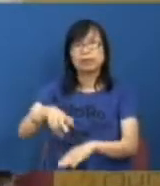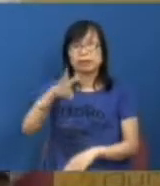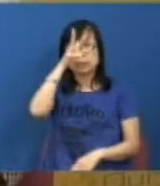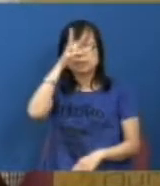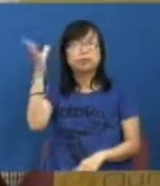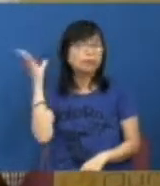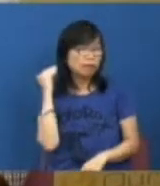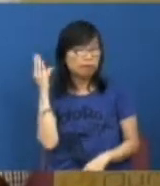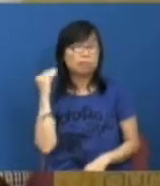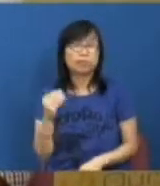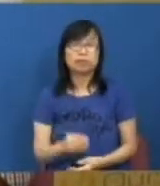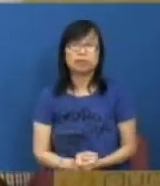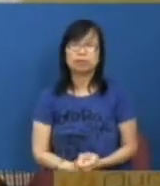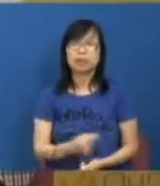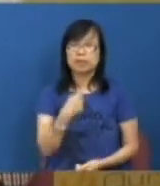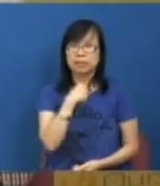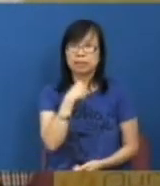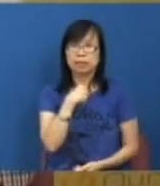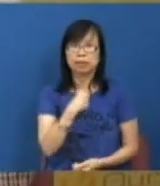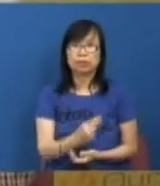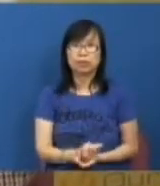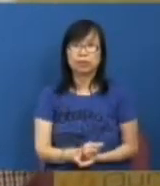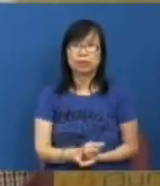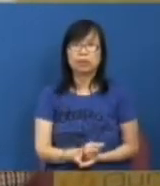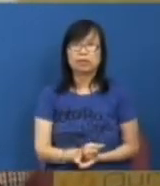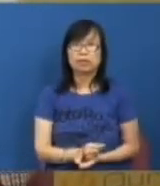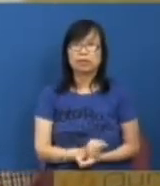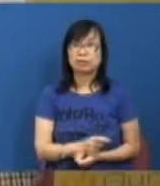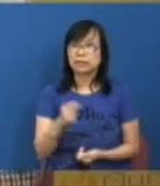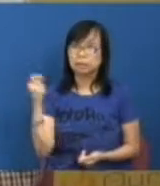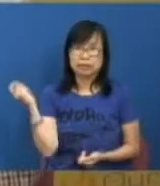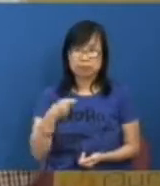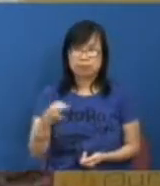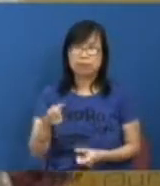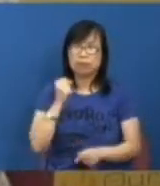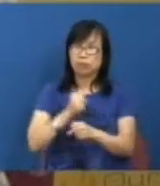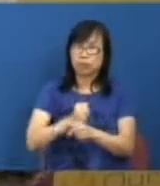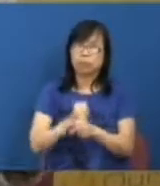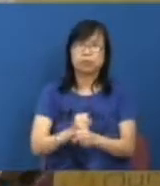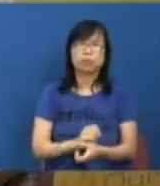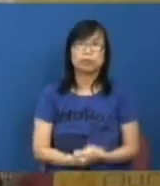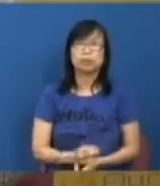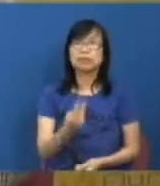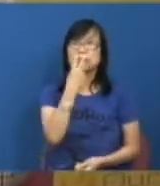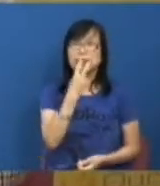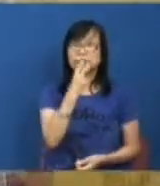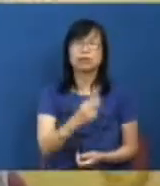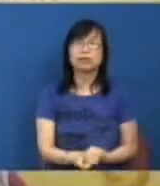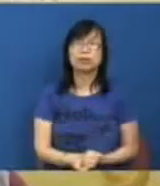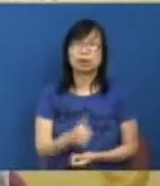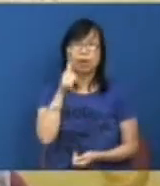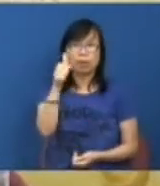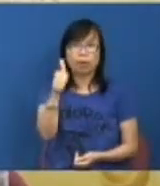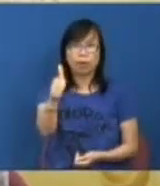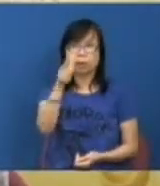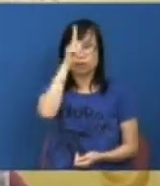啦，希望其實呢啲咧係應該要。即係立竿見影，即刻做㗎啦！如果唔係，就沼氣齋燒。 呢啲好嘅政策，